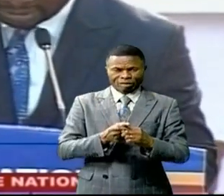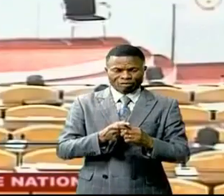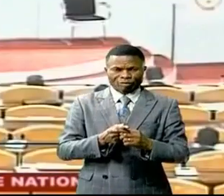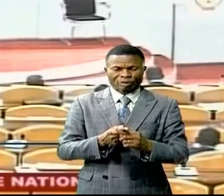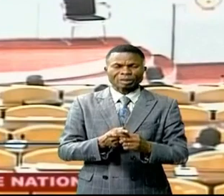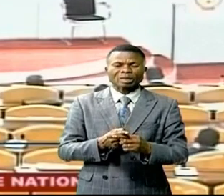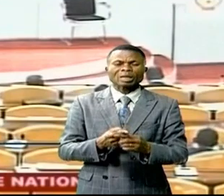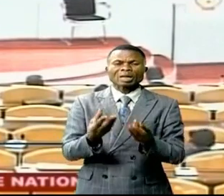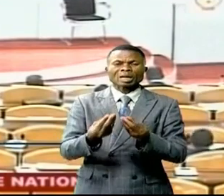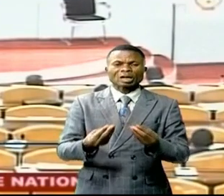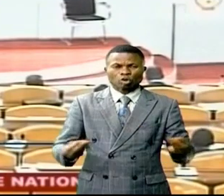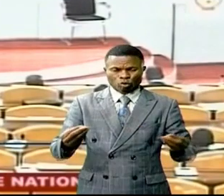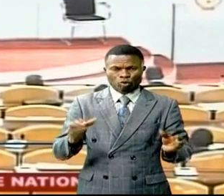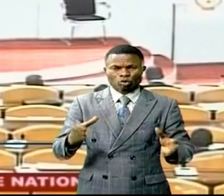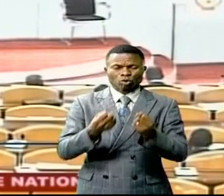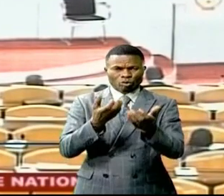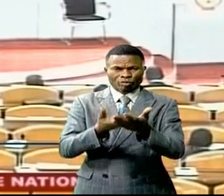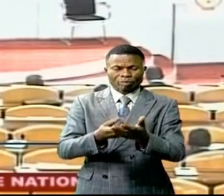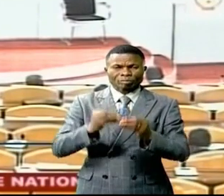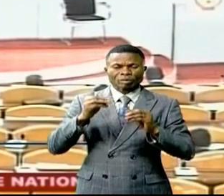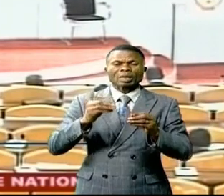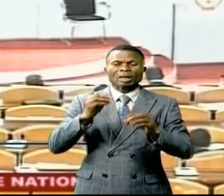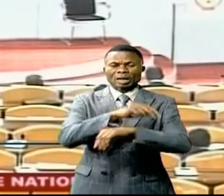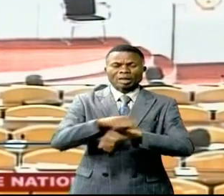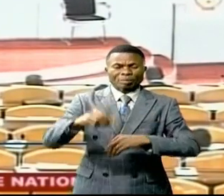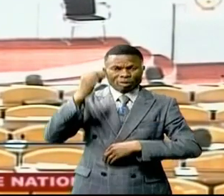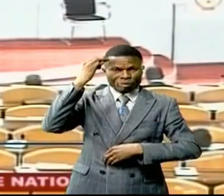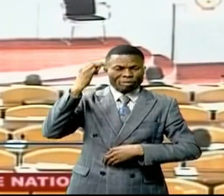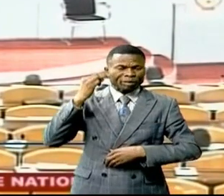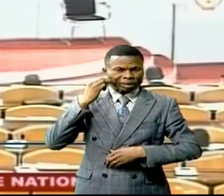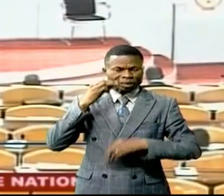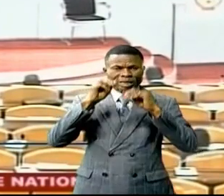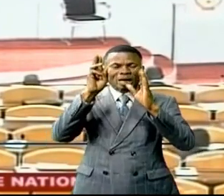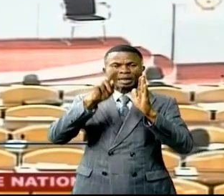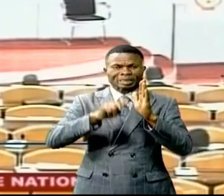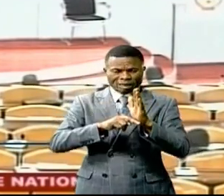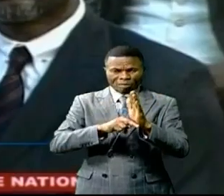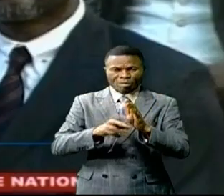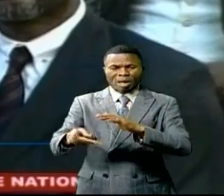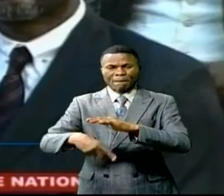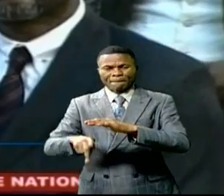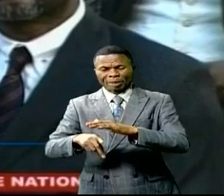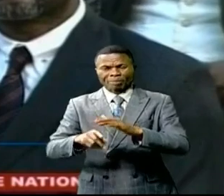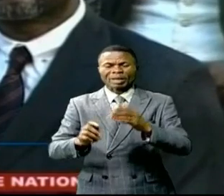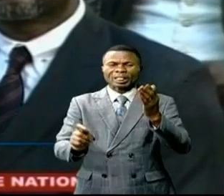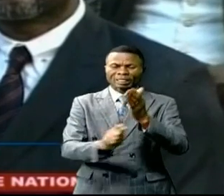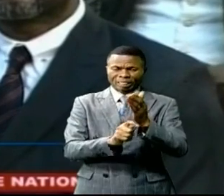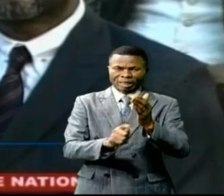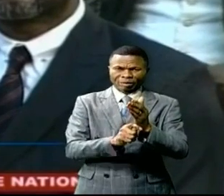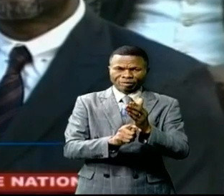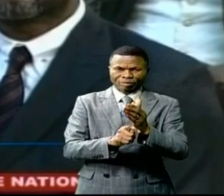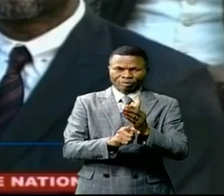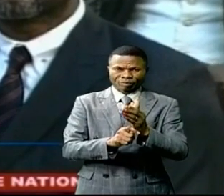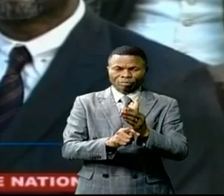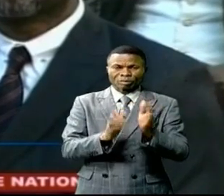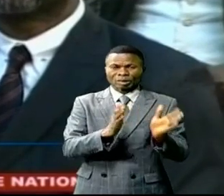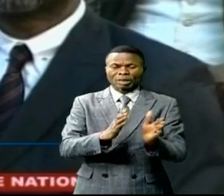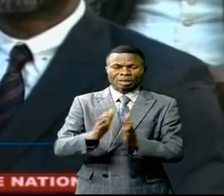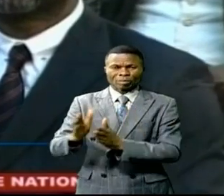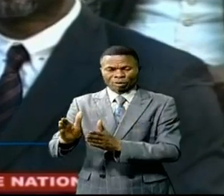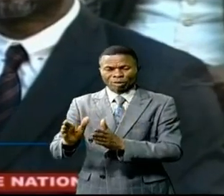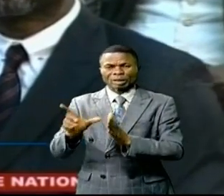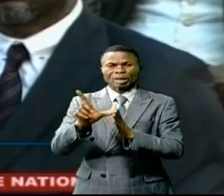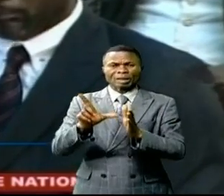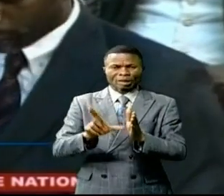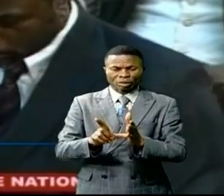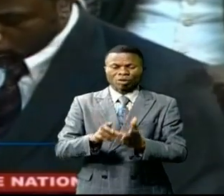réaliser. Le ministère de l'enseignement primaire, secondaire et technique s'est engagé courageusement à la transposition des grades qui est déjà